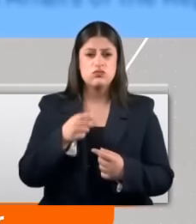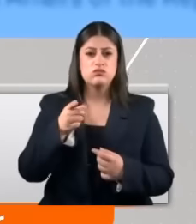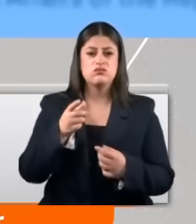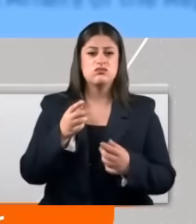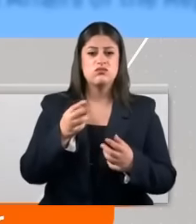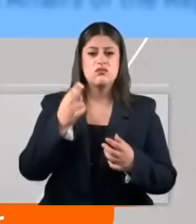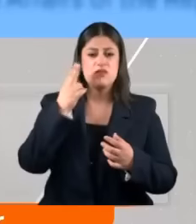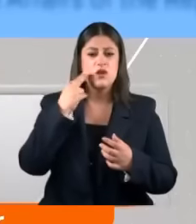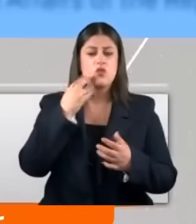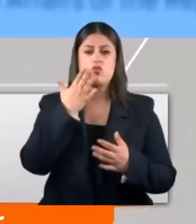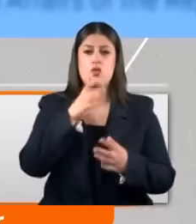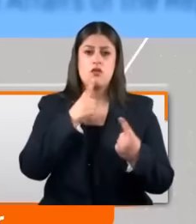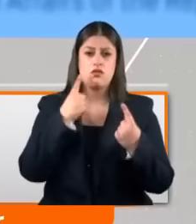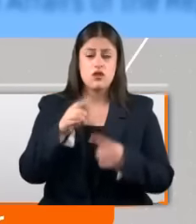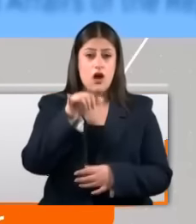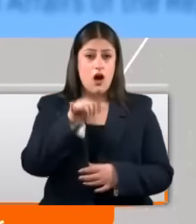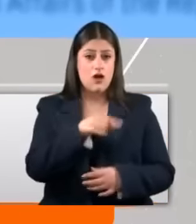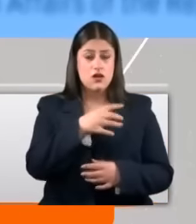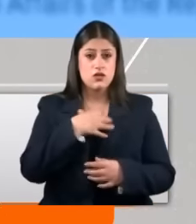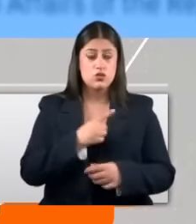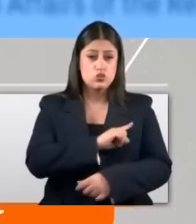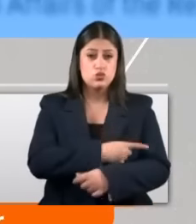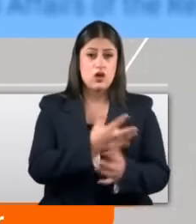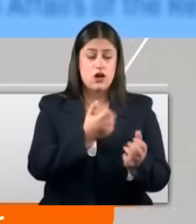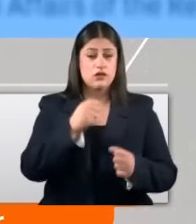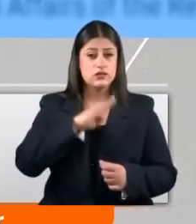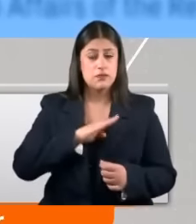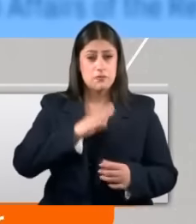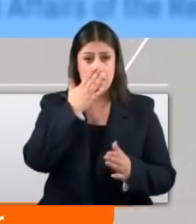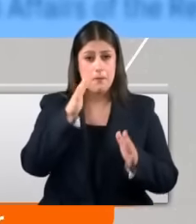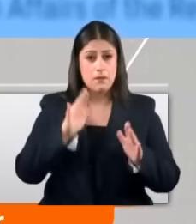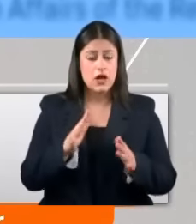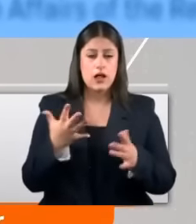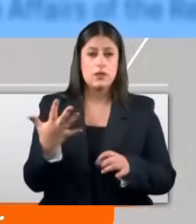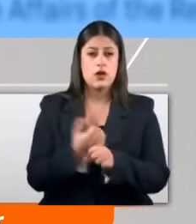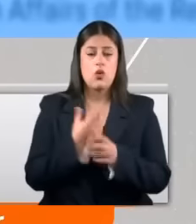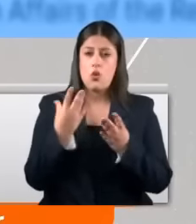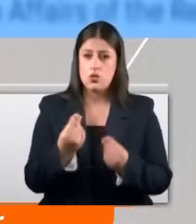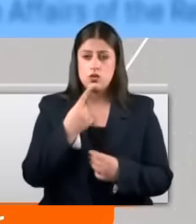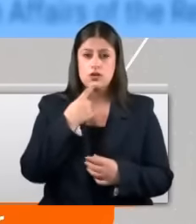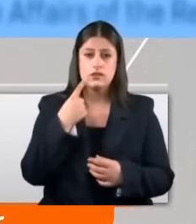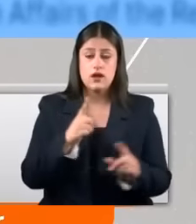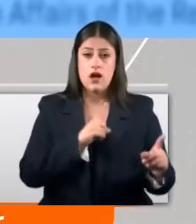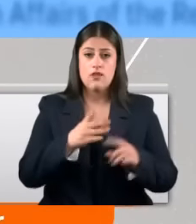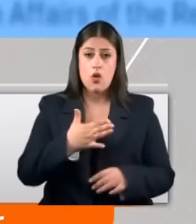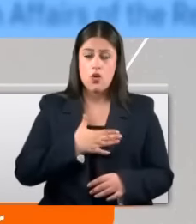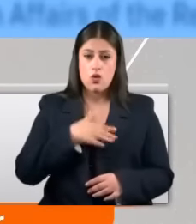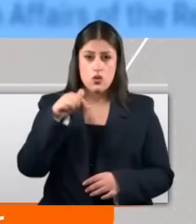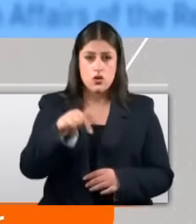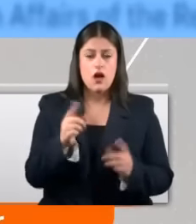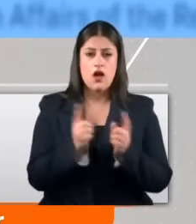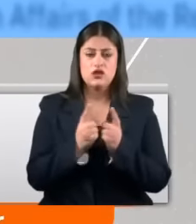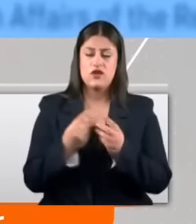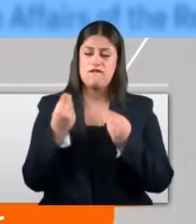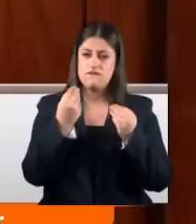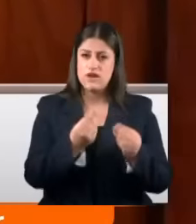dedi. Haklılığından güç alanlar, sabırla bekleyenler elbet galip gelir diyerek adalet önünde hesap verecekler